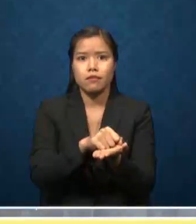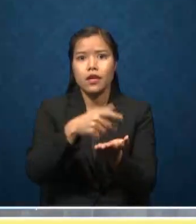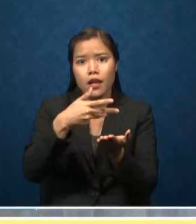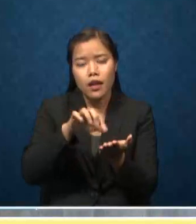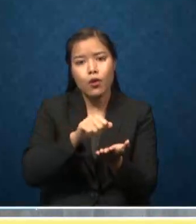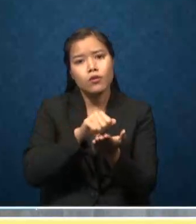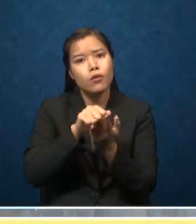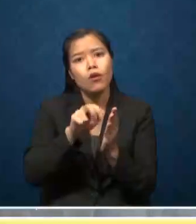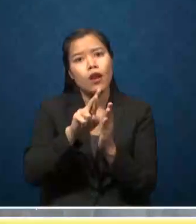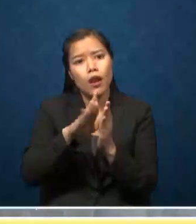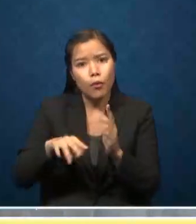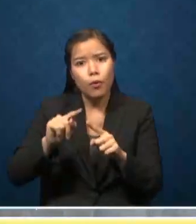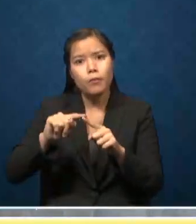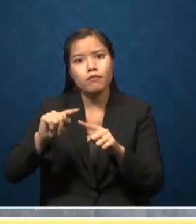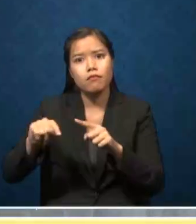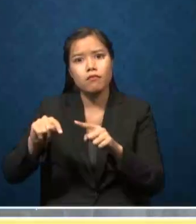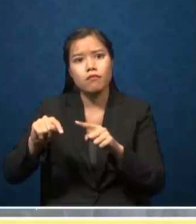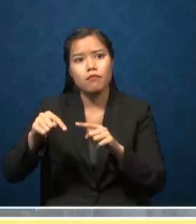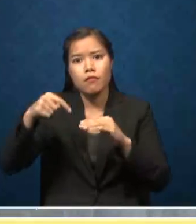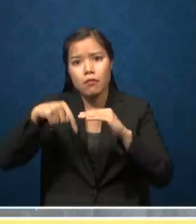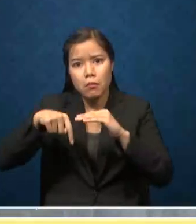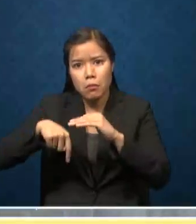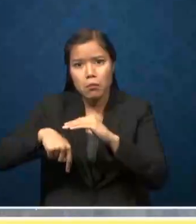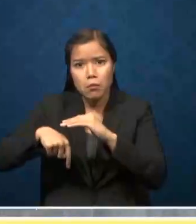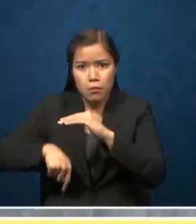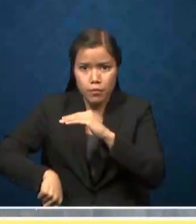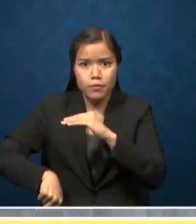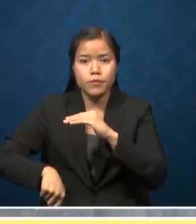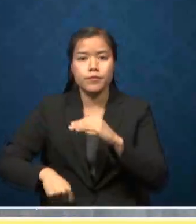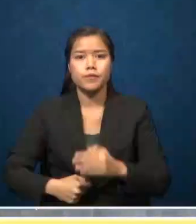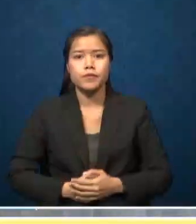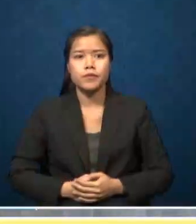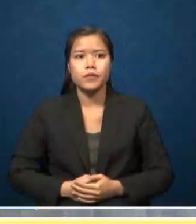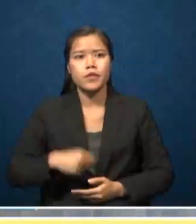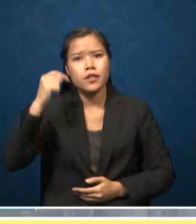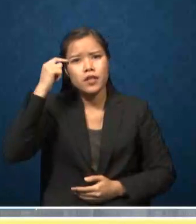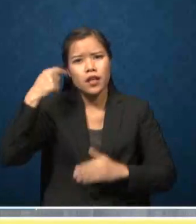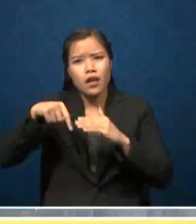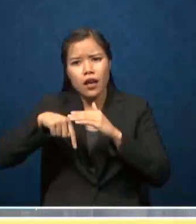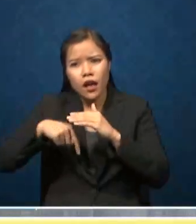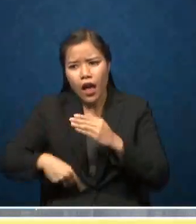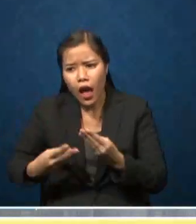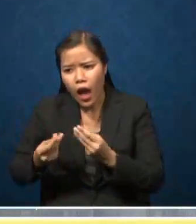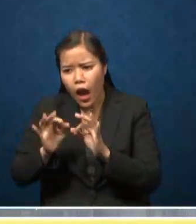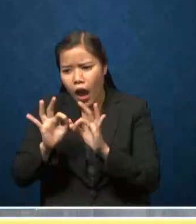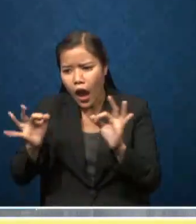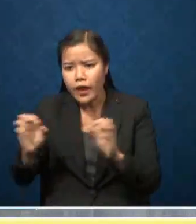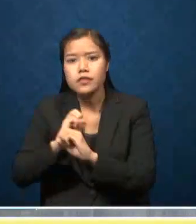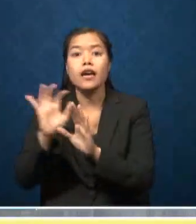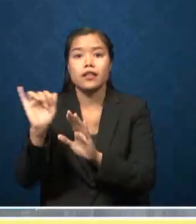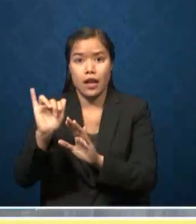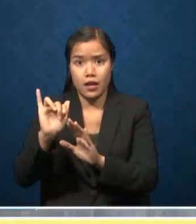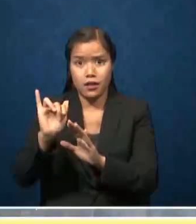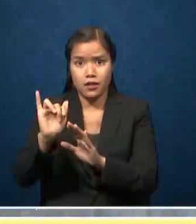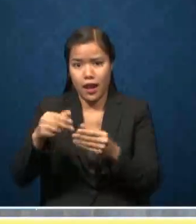intermedia Primary Caresecondaryผมไม่เห็นน้ำหนักตรงนี้รายงานนี้ยังไม่ได้มี